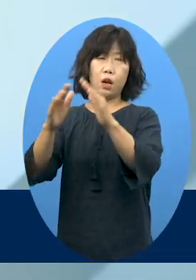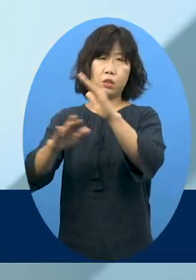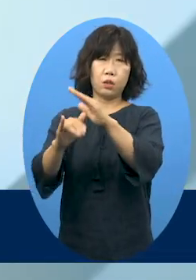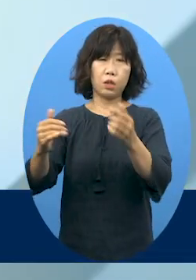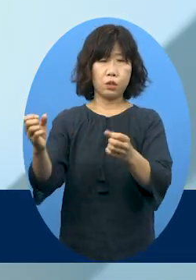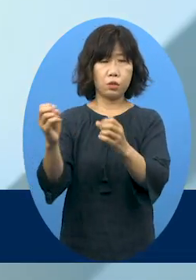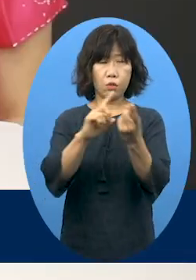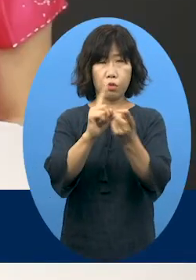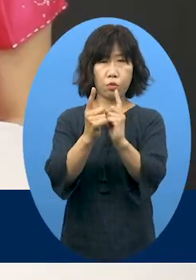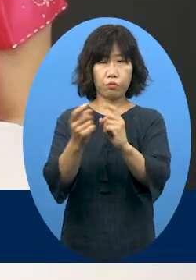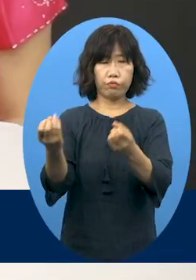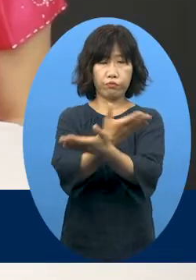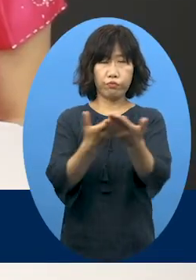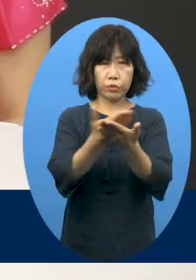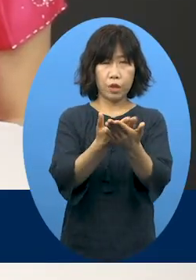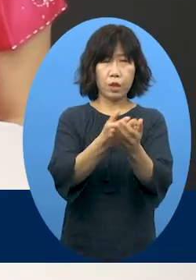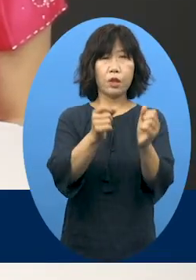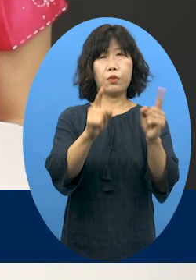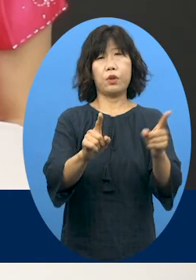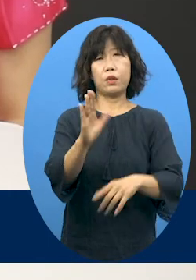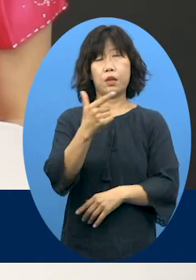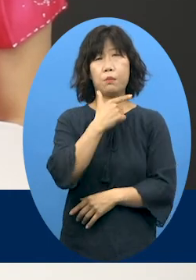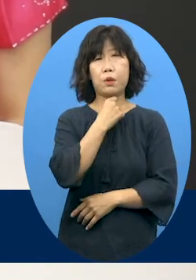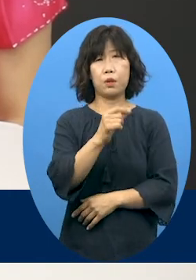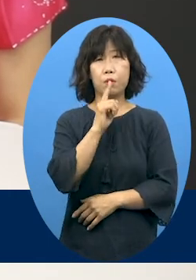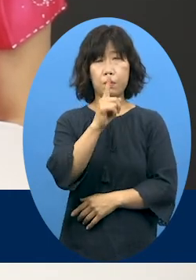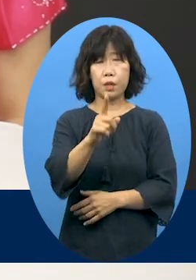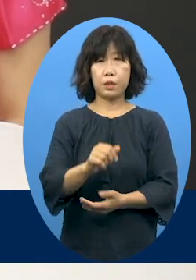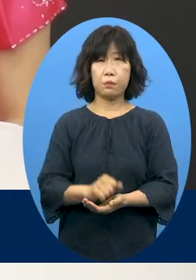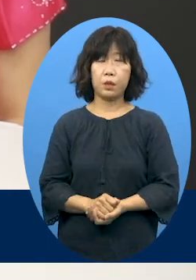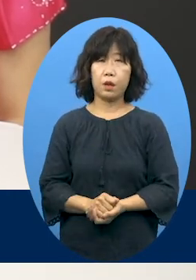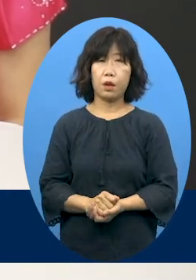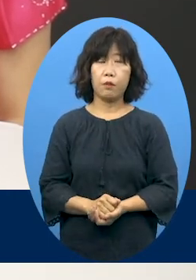소통하고 교류할 수 있는 기회가 되길 바란다 고 전했습니다